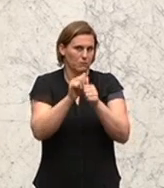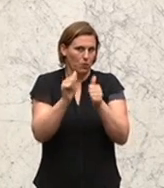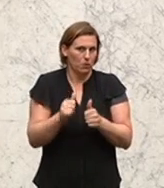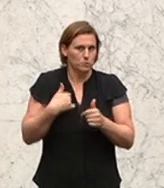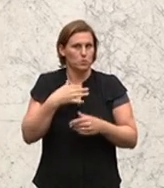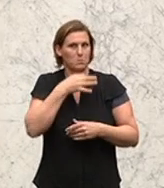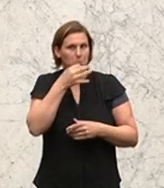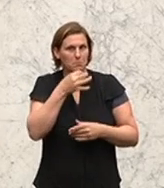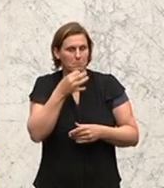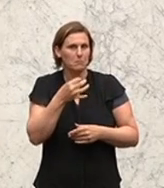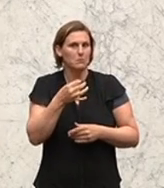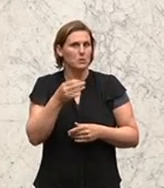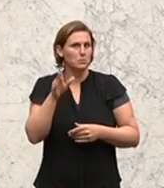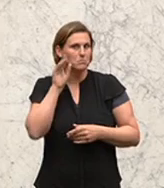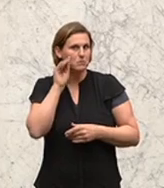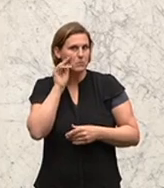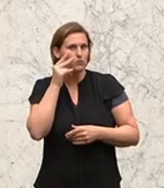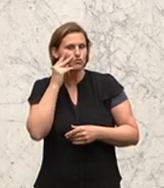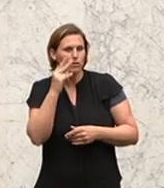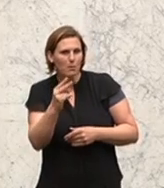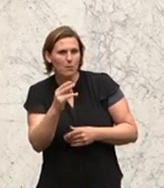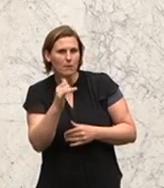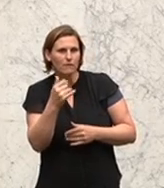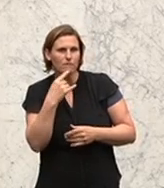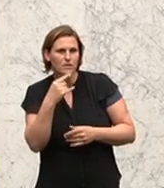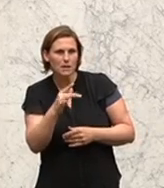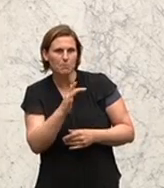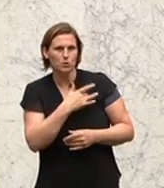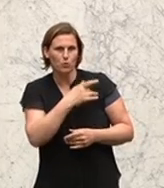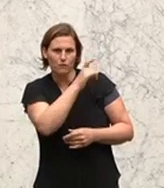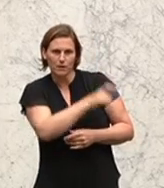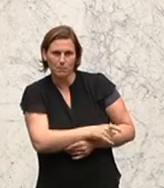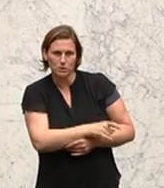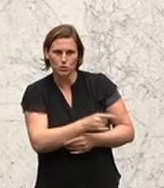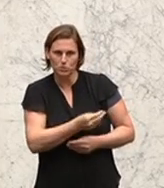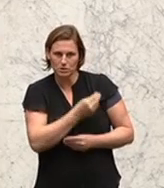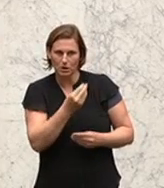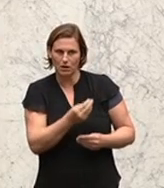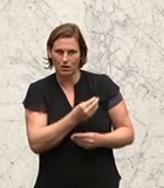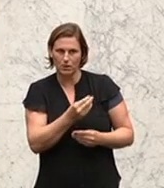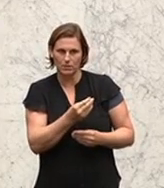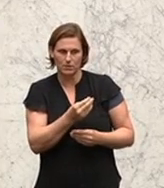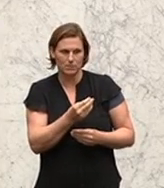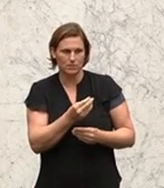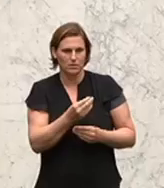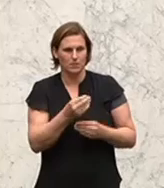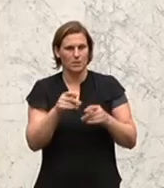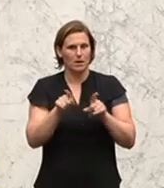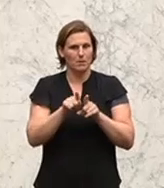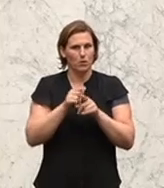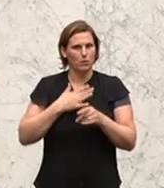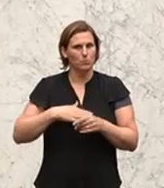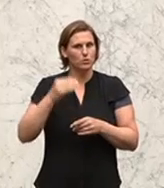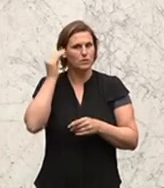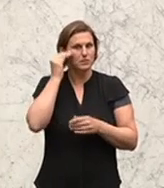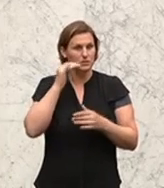angetragen, dass wir gesagt haben, jetzt schauen wir einmal dazu, was sagt der Betroffene zu dieser Sache, einerseits. Auf der anderen Seite sind